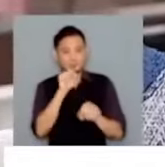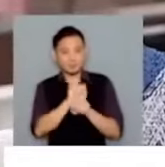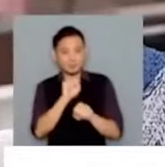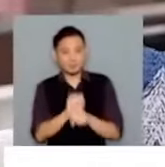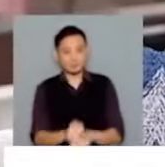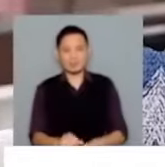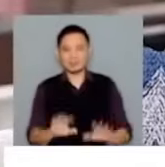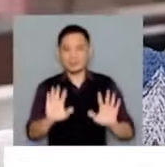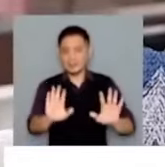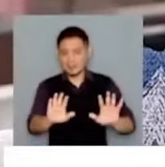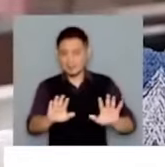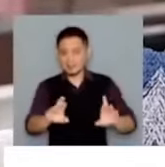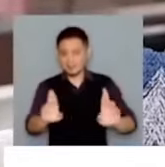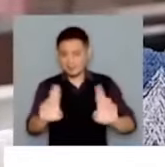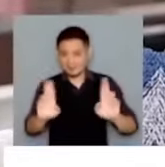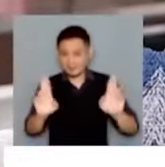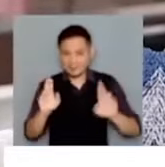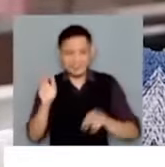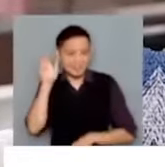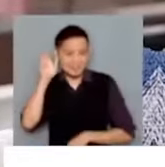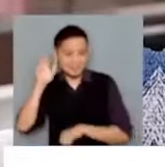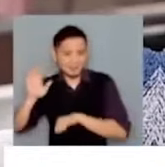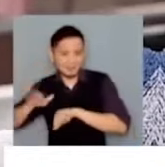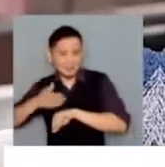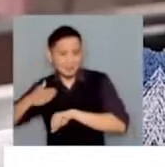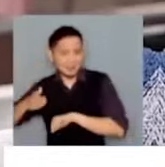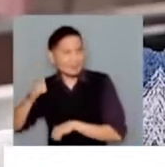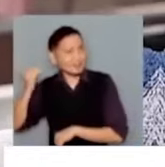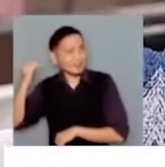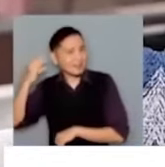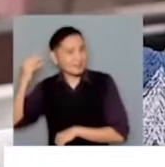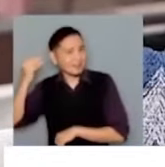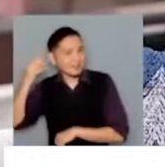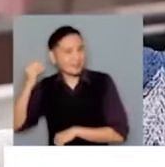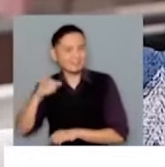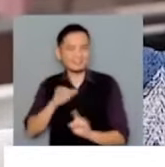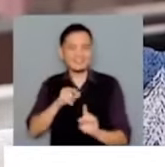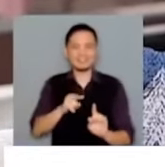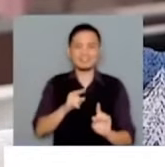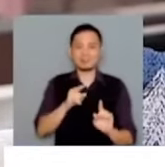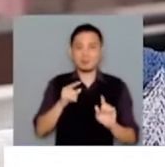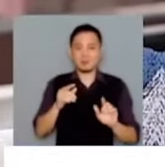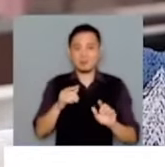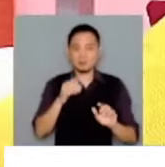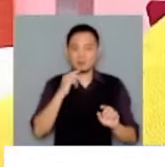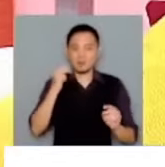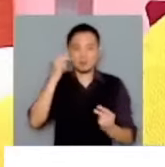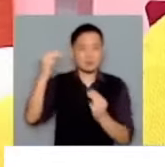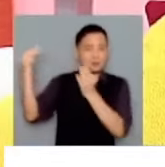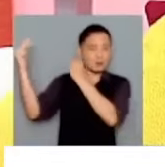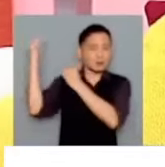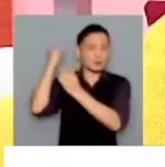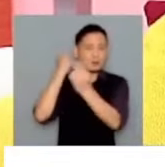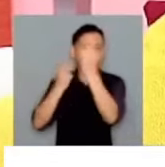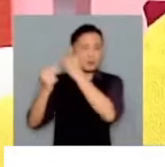Grabe naman yung pagkog dati. Alam mo ate, pag mahal mo talaga, hindi mo na bibitawan yan, no? Oo naman, alam natin yan. Shy,